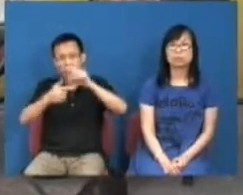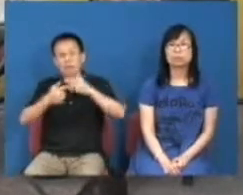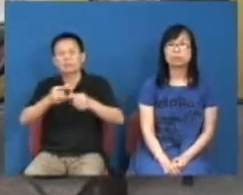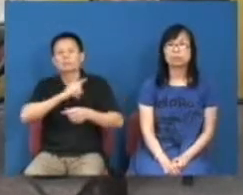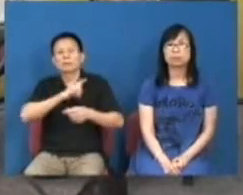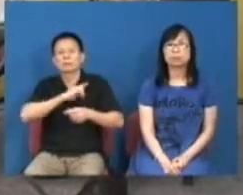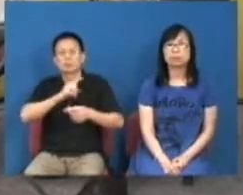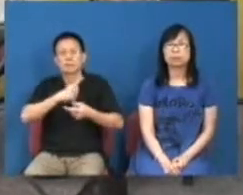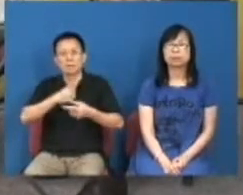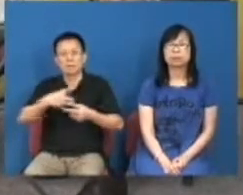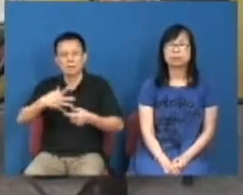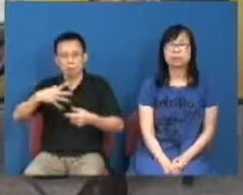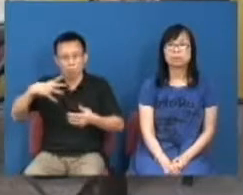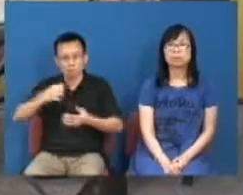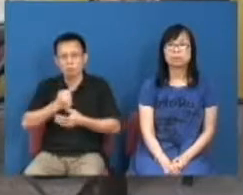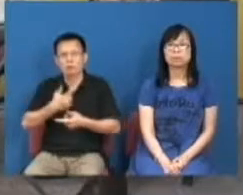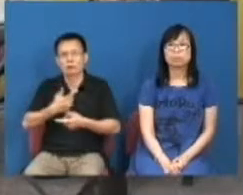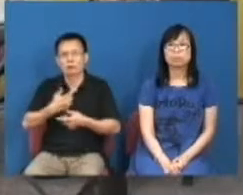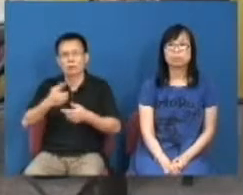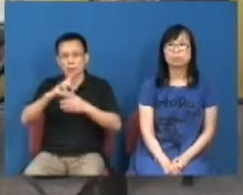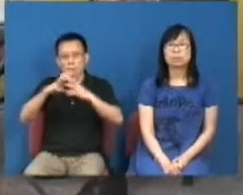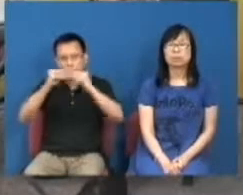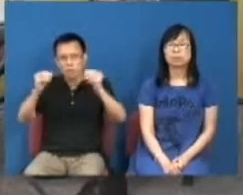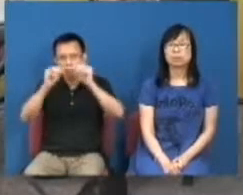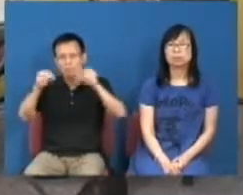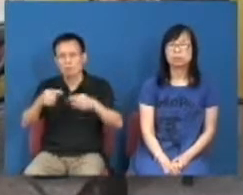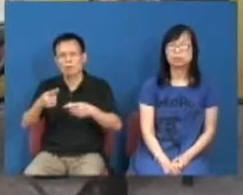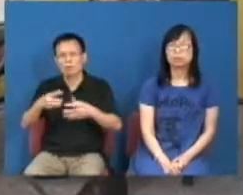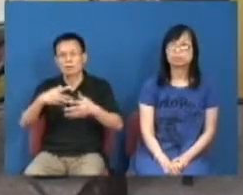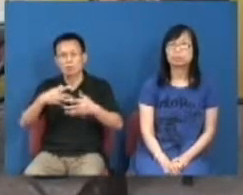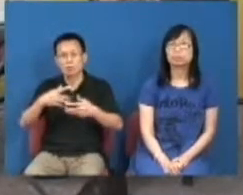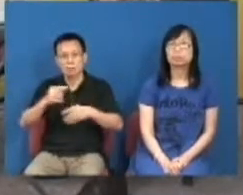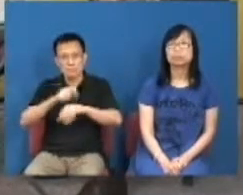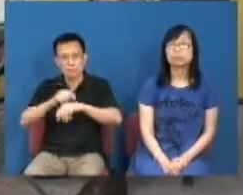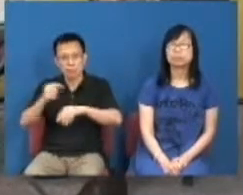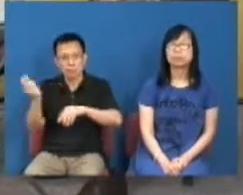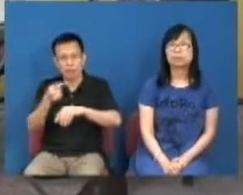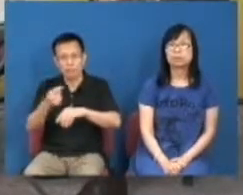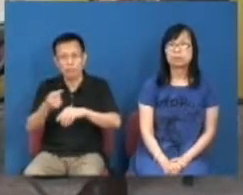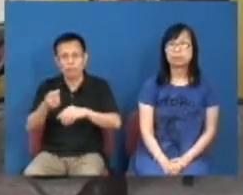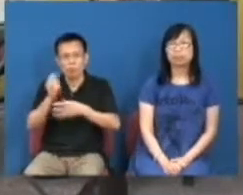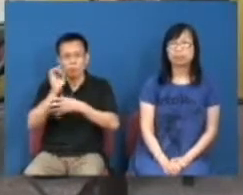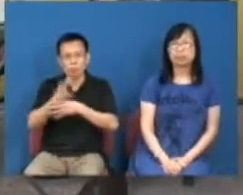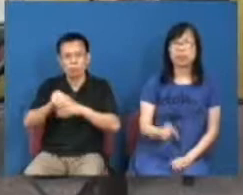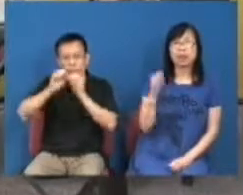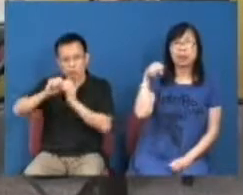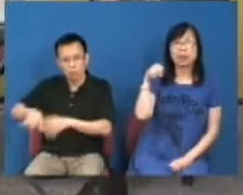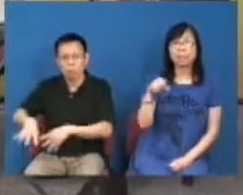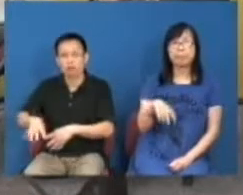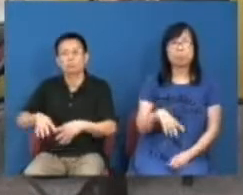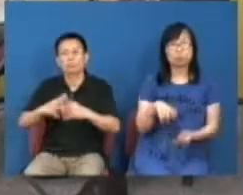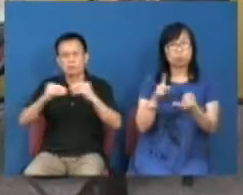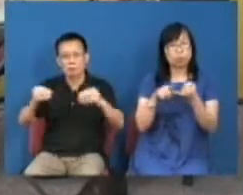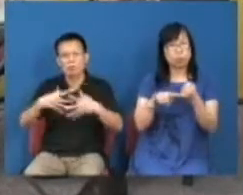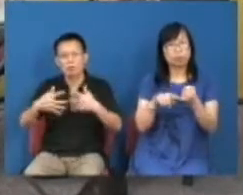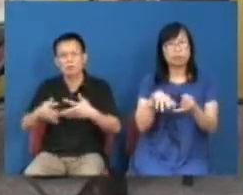去點樣解決問題，又慳啲，又時間又快啲。早啲放下心頭大石，擺低包袱啦。 係啦，咁咧，終於咧，